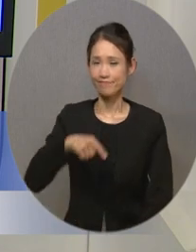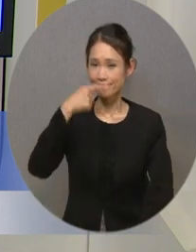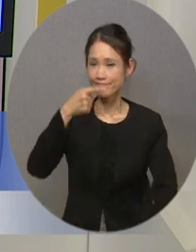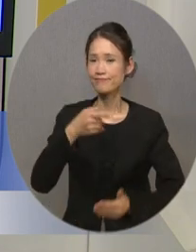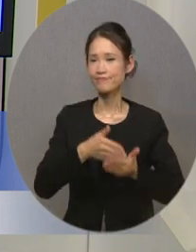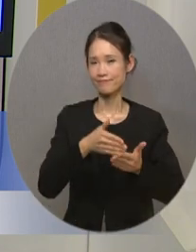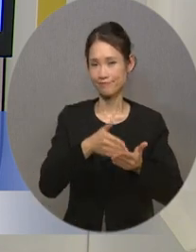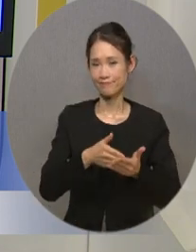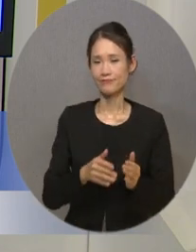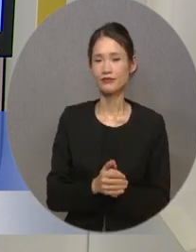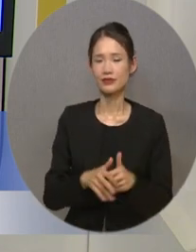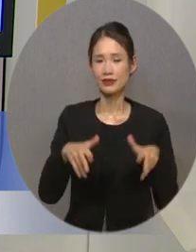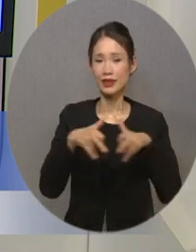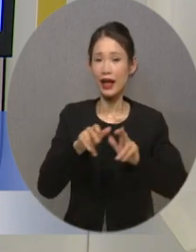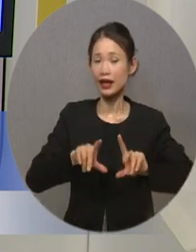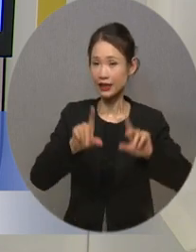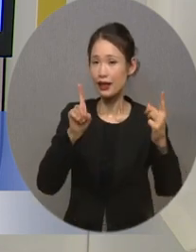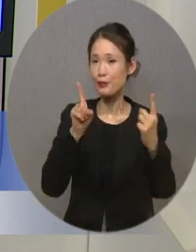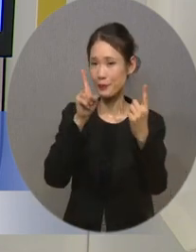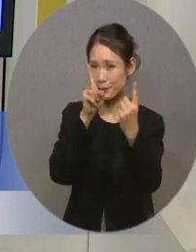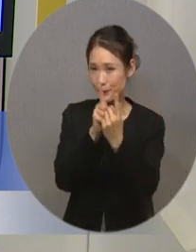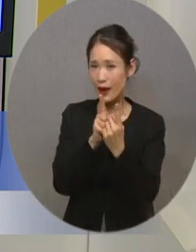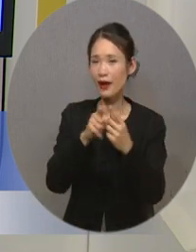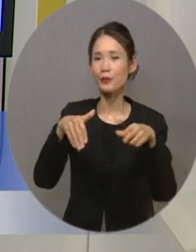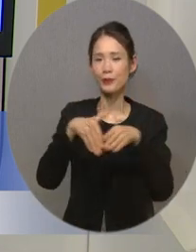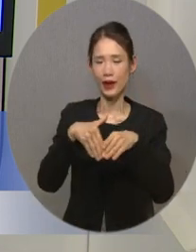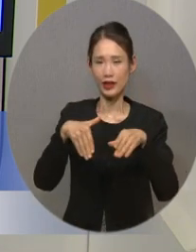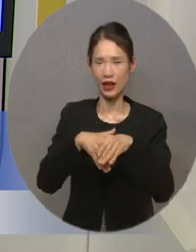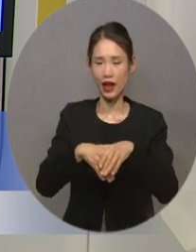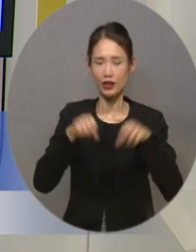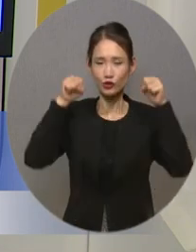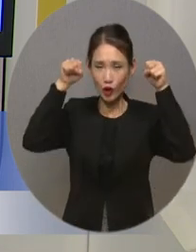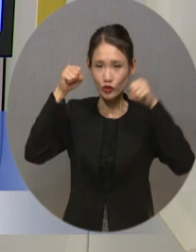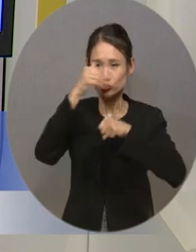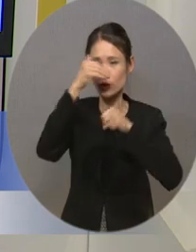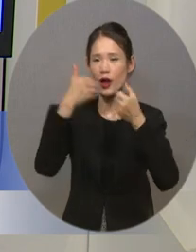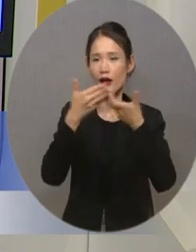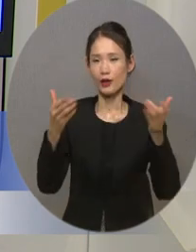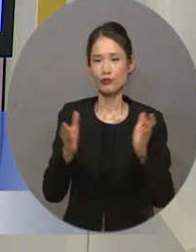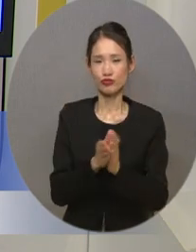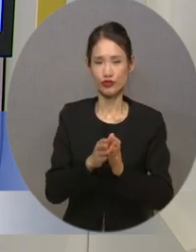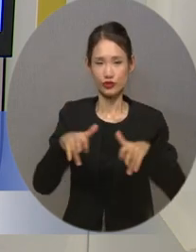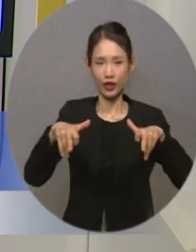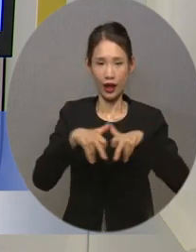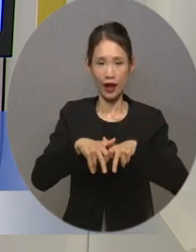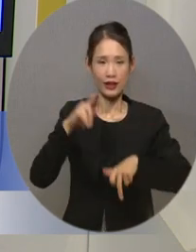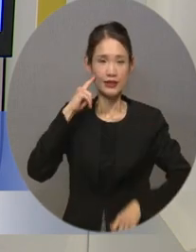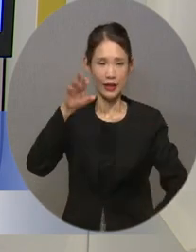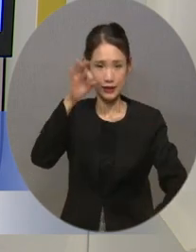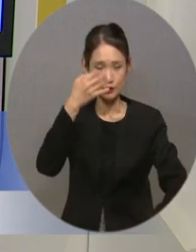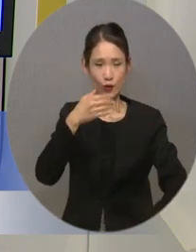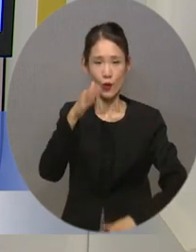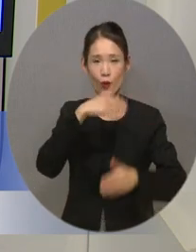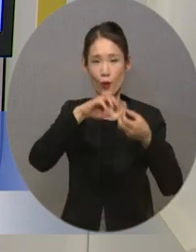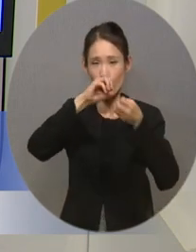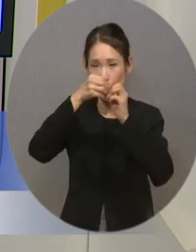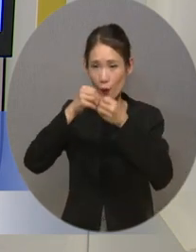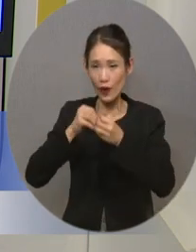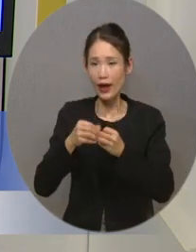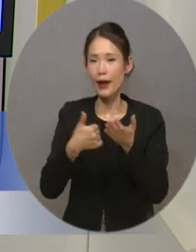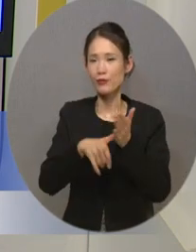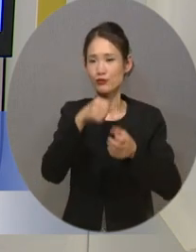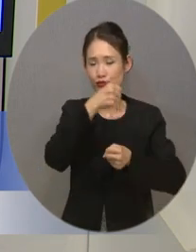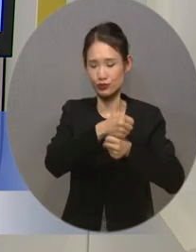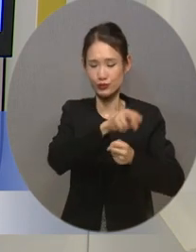다음 뉴스입니다 장인의 날을 맞이해 문화체육관광부가 장애 예술인 공예품 판매 공간을 마련해 운영해